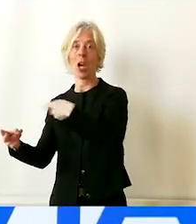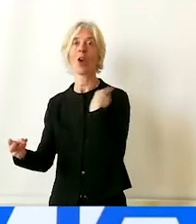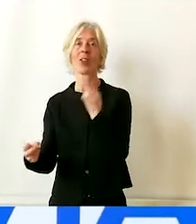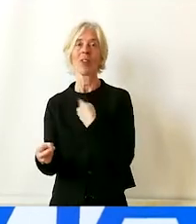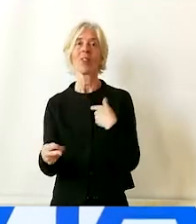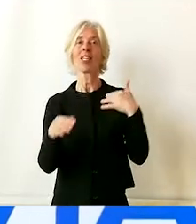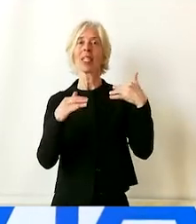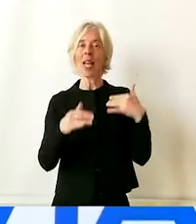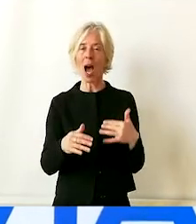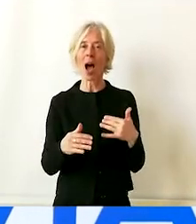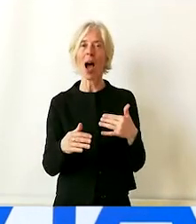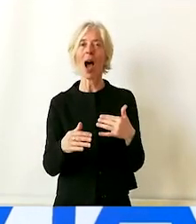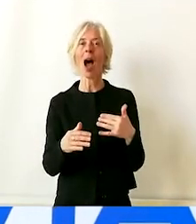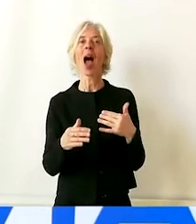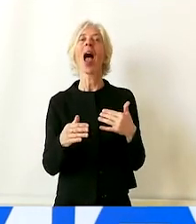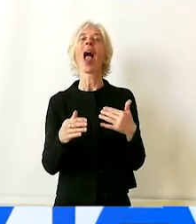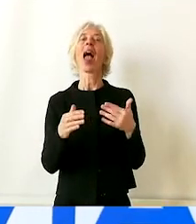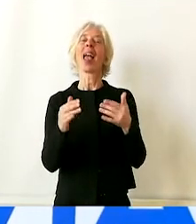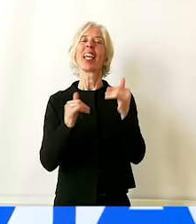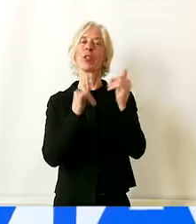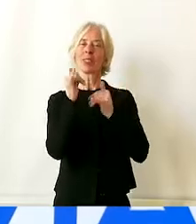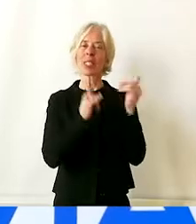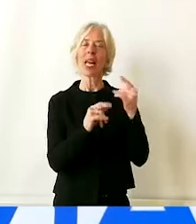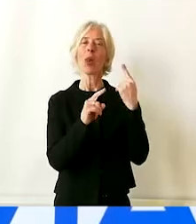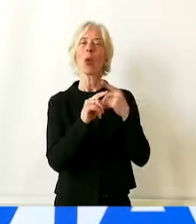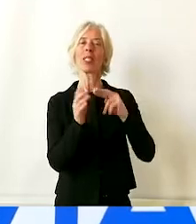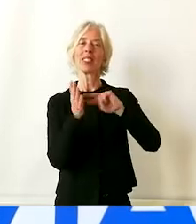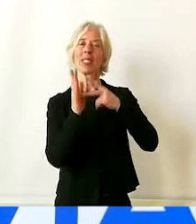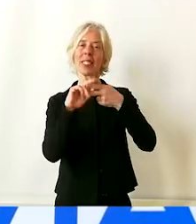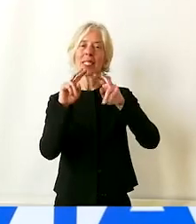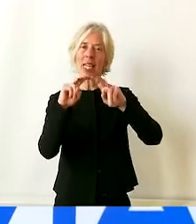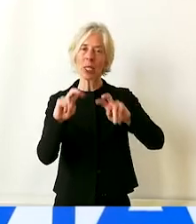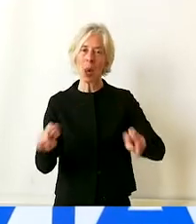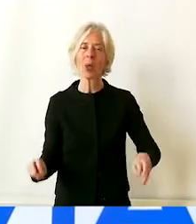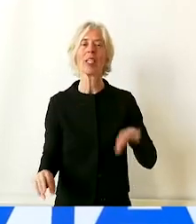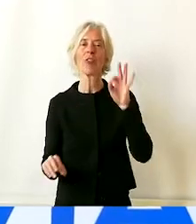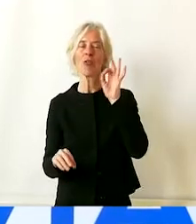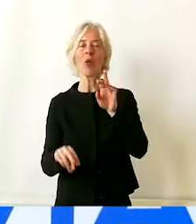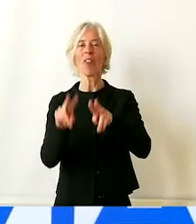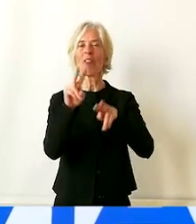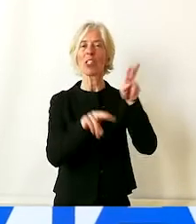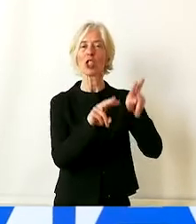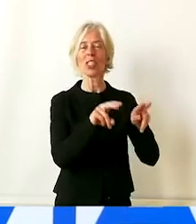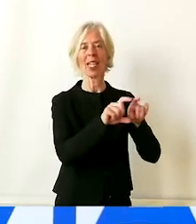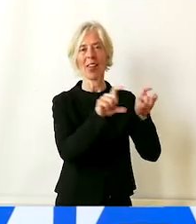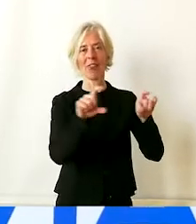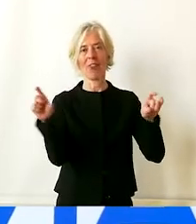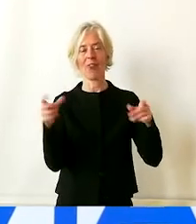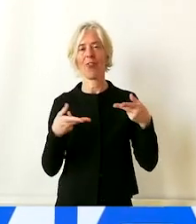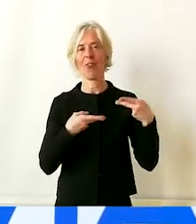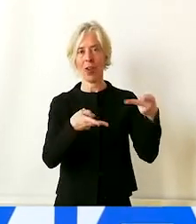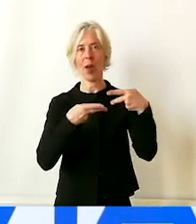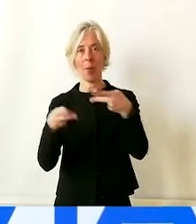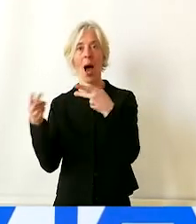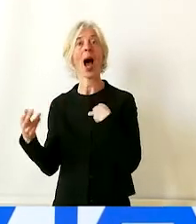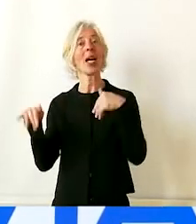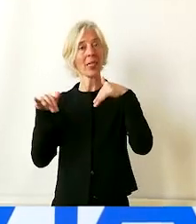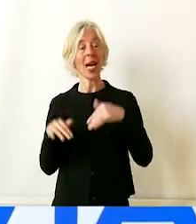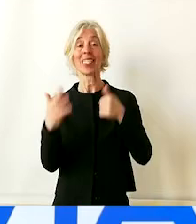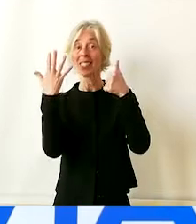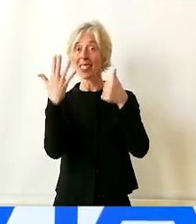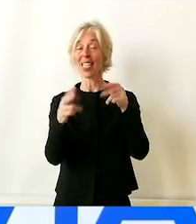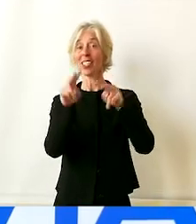industriellen und technologischen Stärken von Forvia und Heller. Mit seinen 6 Geschäftsbereichen will Forvia der